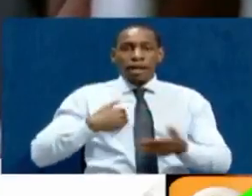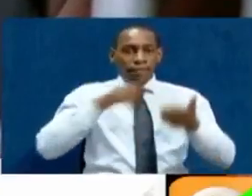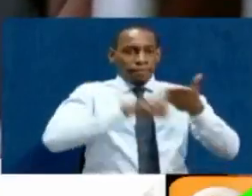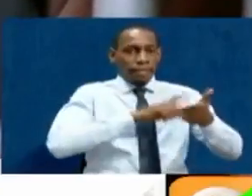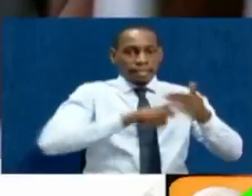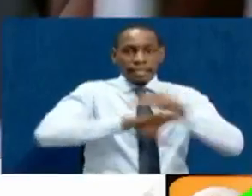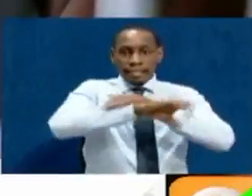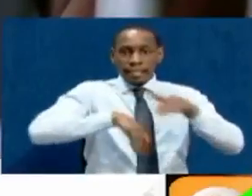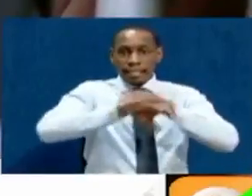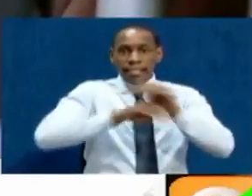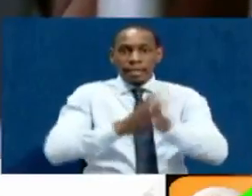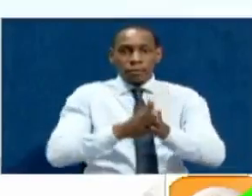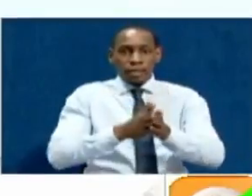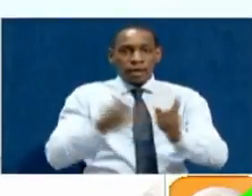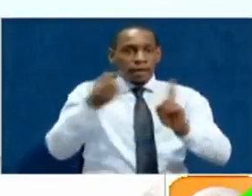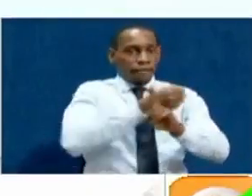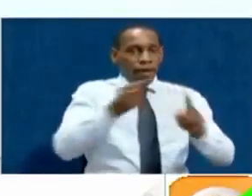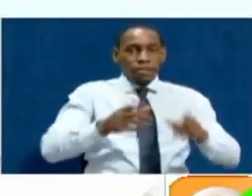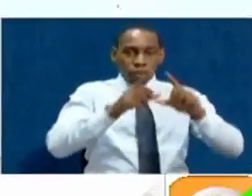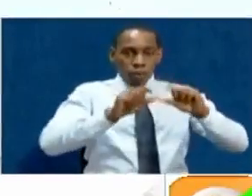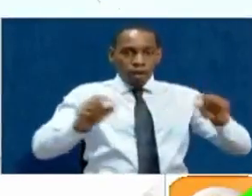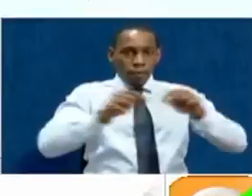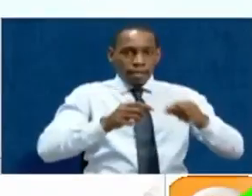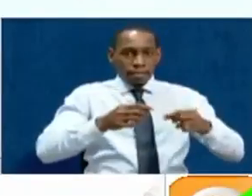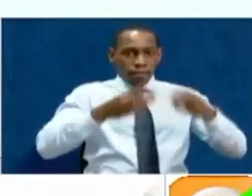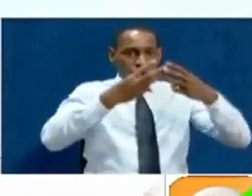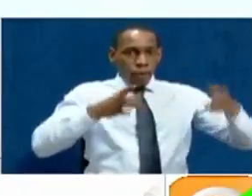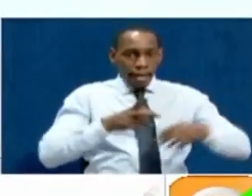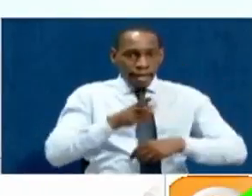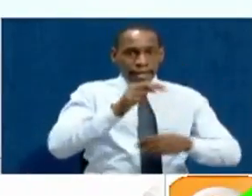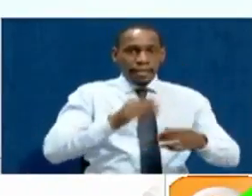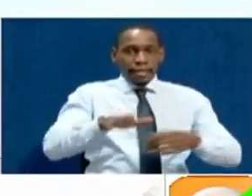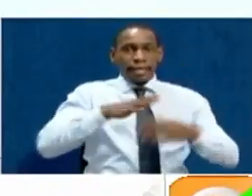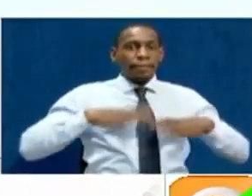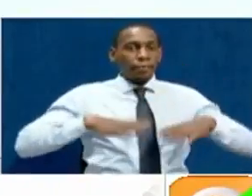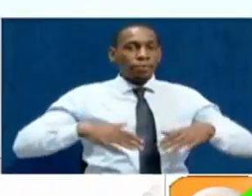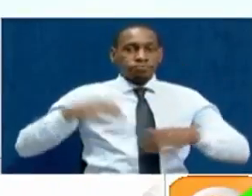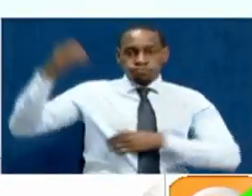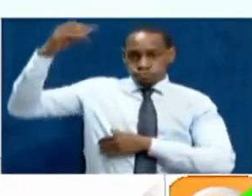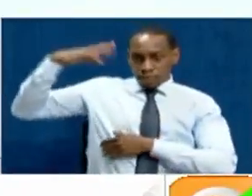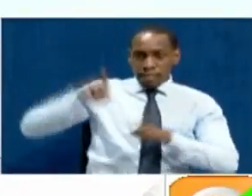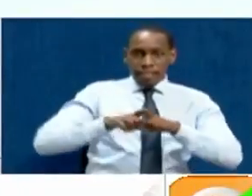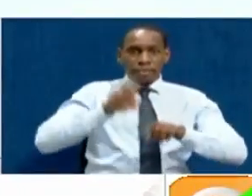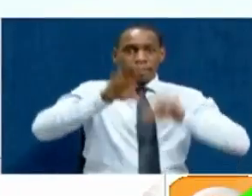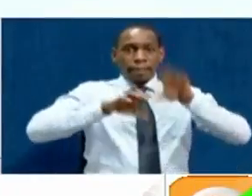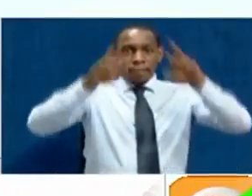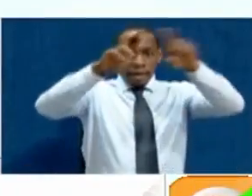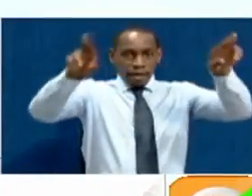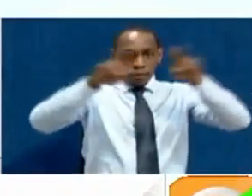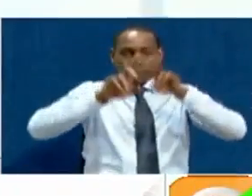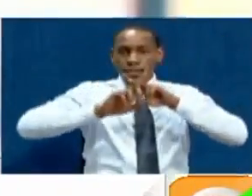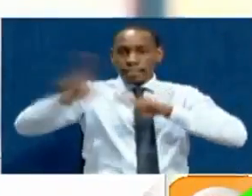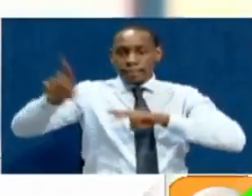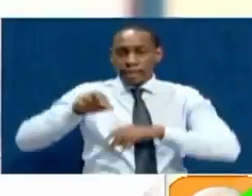shtaka la wizi kimabavu. Wanadaiwa kukata nyaya za eneo la kuotea jua kwa wafungwa na kupanda juu ya paa kisha kutoroka